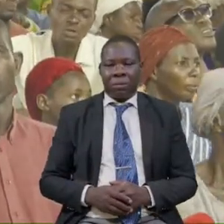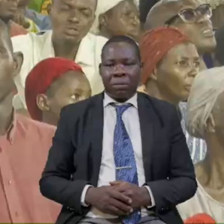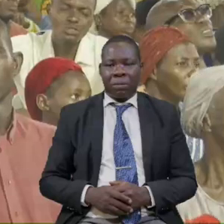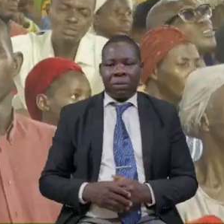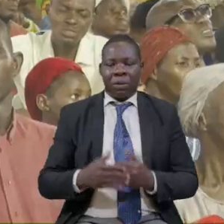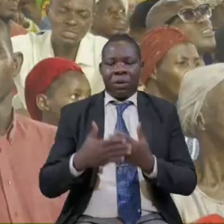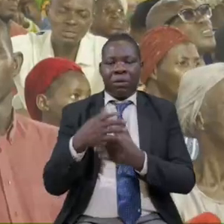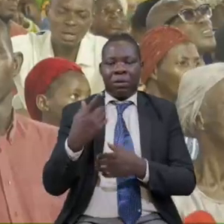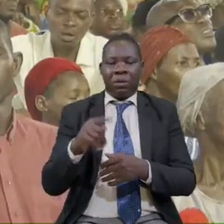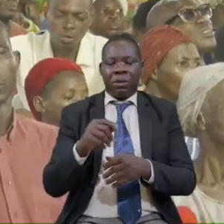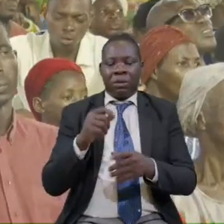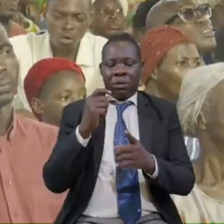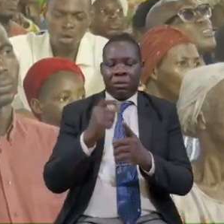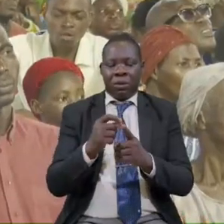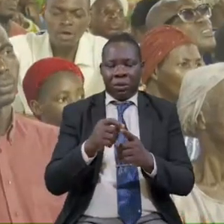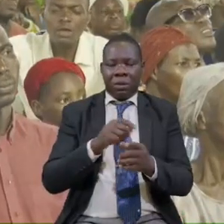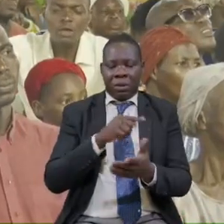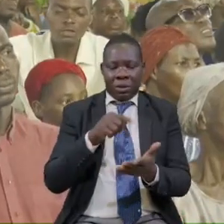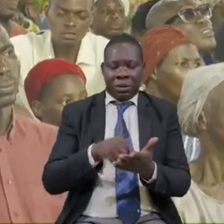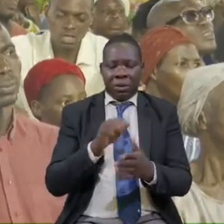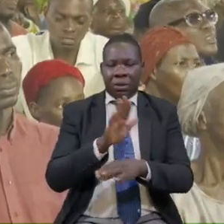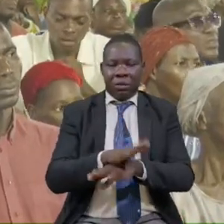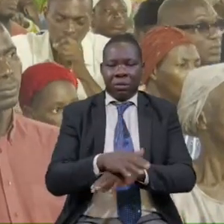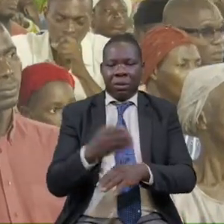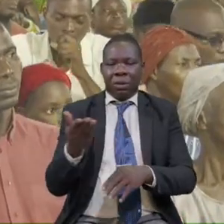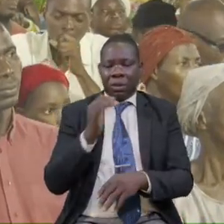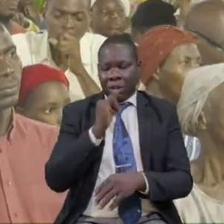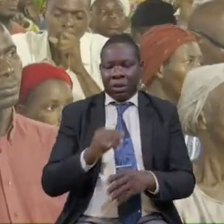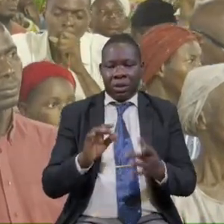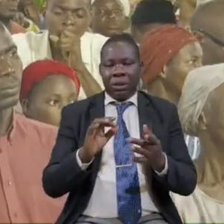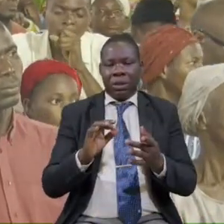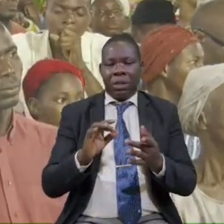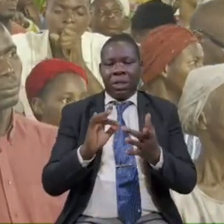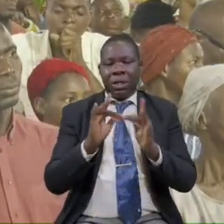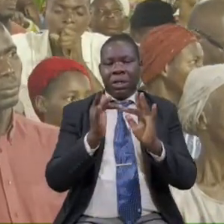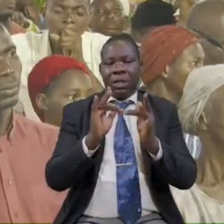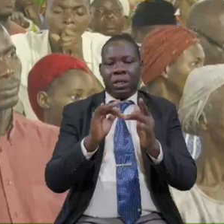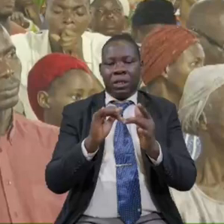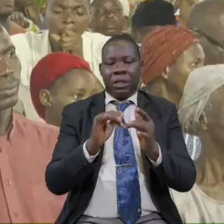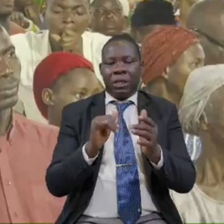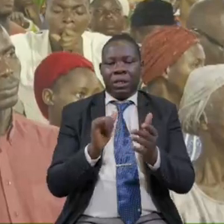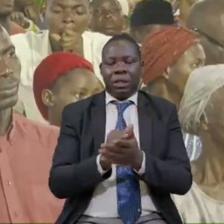après le message ce soir, il y a un lien là-bas qui est